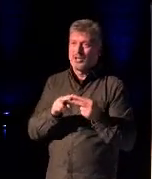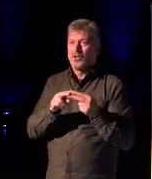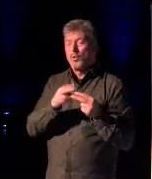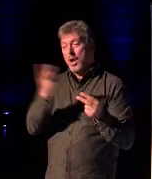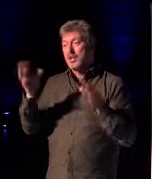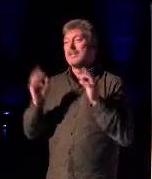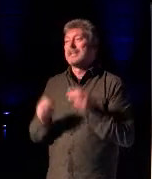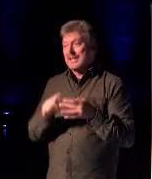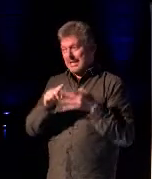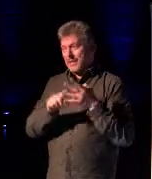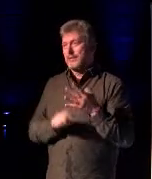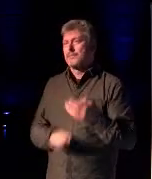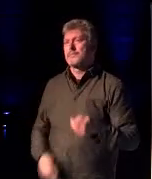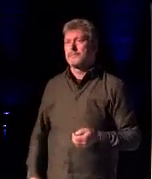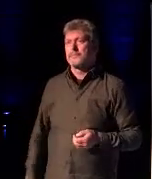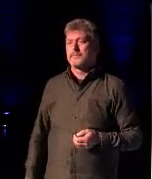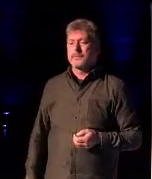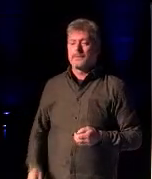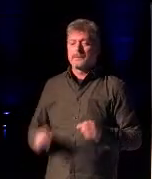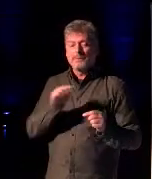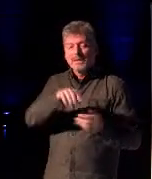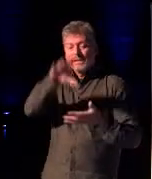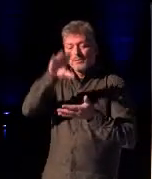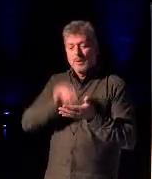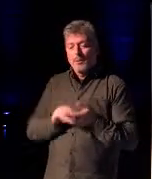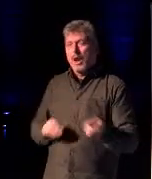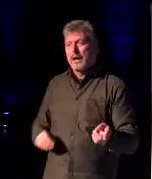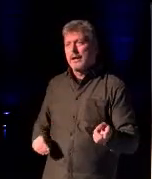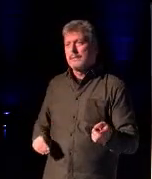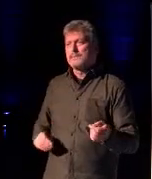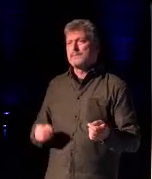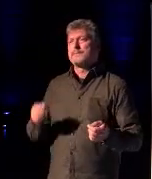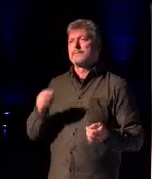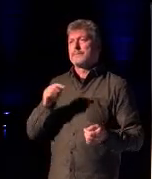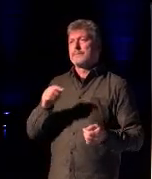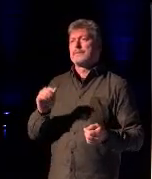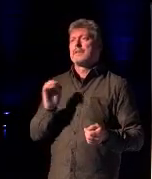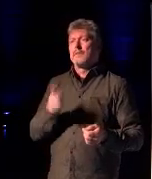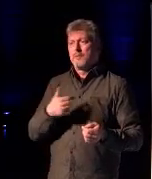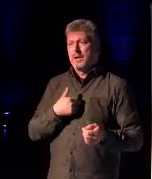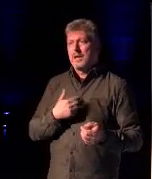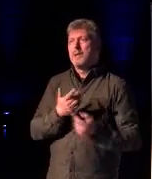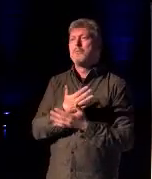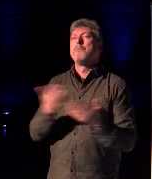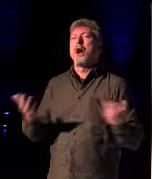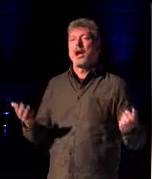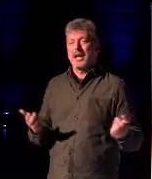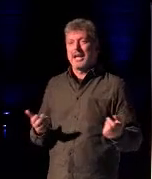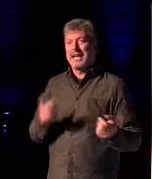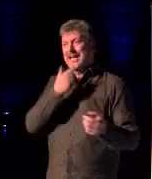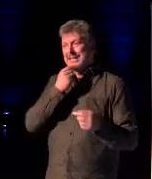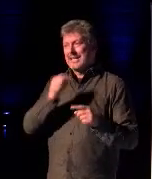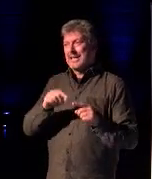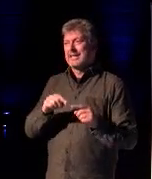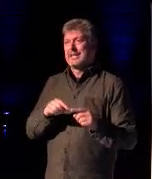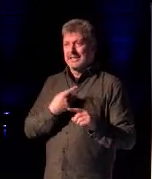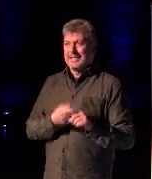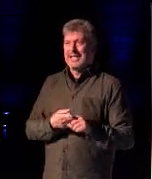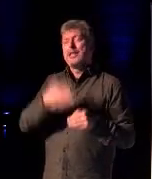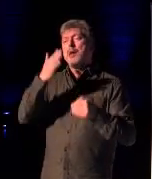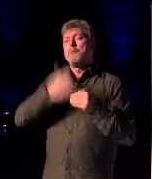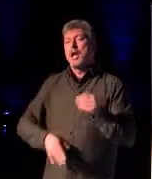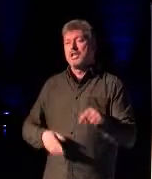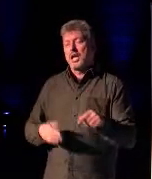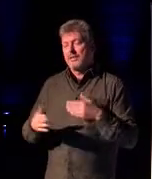kommer. Og det som poenget her, det for meg også at mange kjenner jo til palliativ behandling